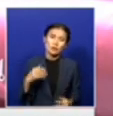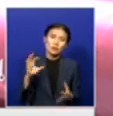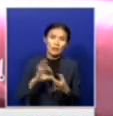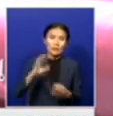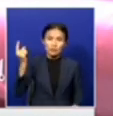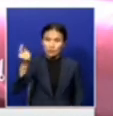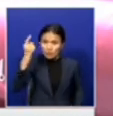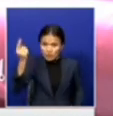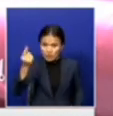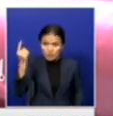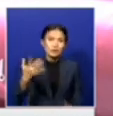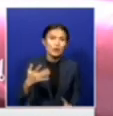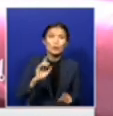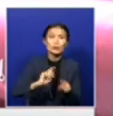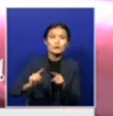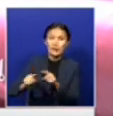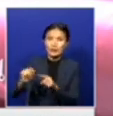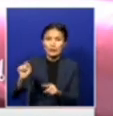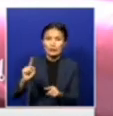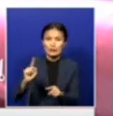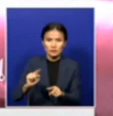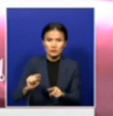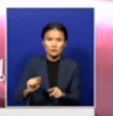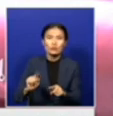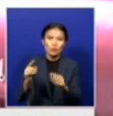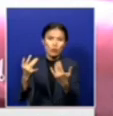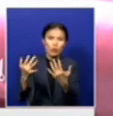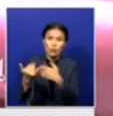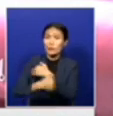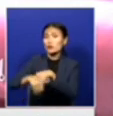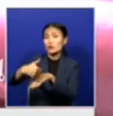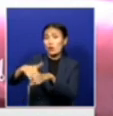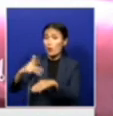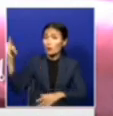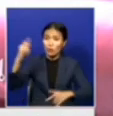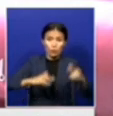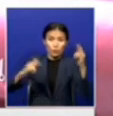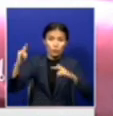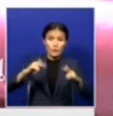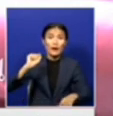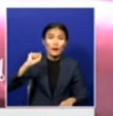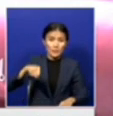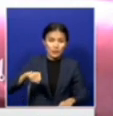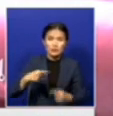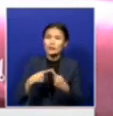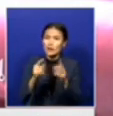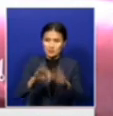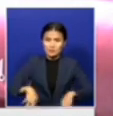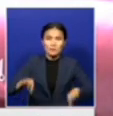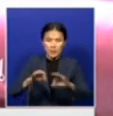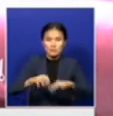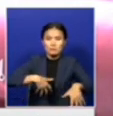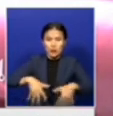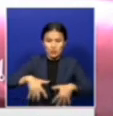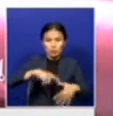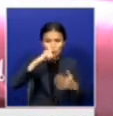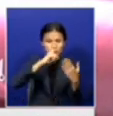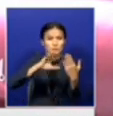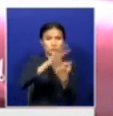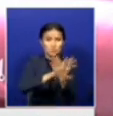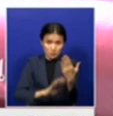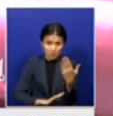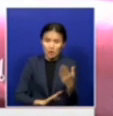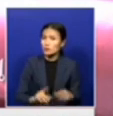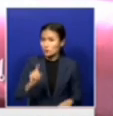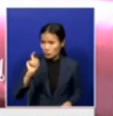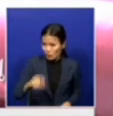ประเทศที่เขาก็กำลังประสบปัญหาเศรษฐกิจหดตัวพร้อมๆกันทั้งโลกเช่นเดียวกันนะครับเพราะฉะนั้นครับการฟื้นฟูเศรษฐ